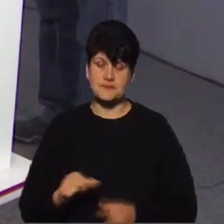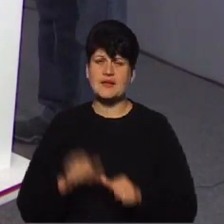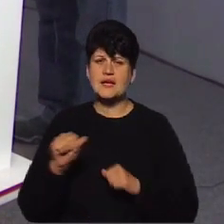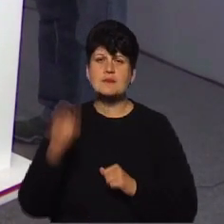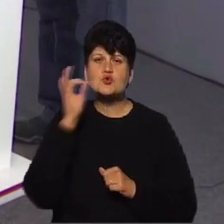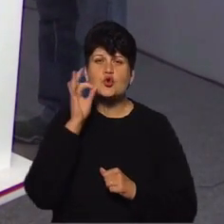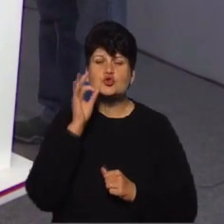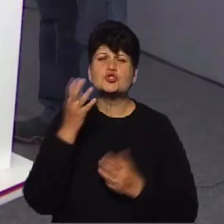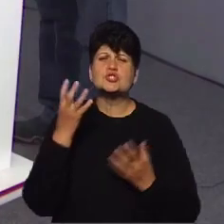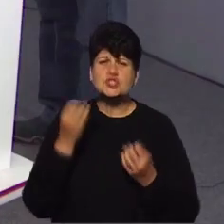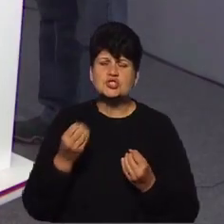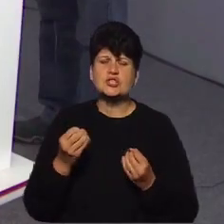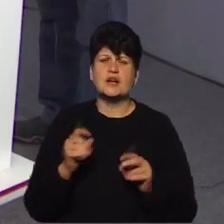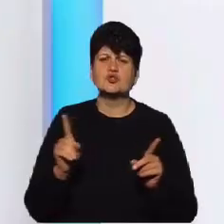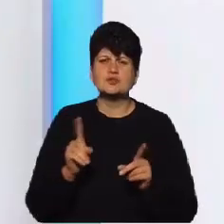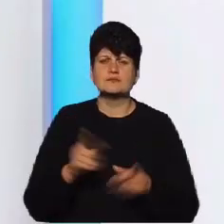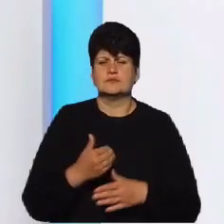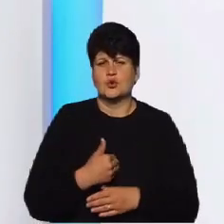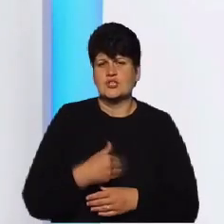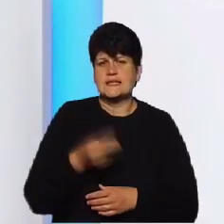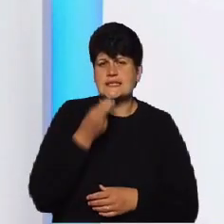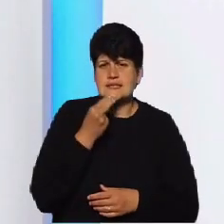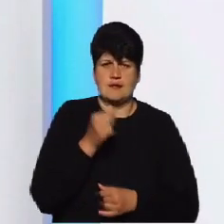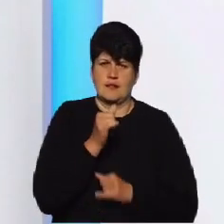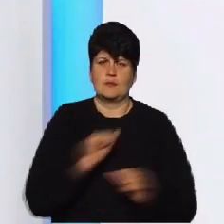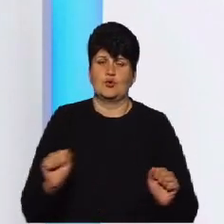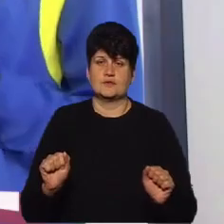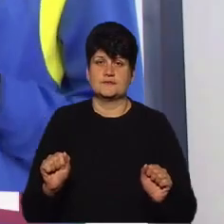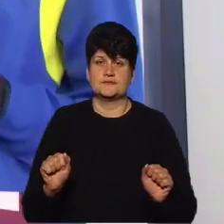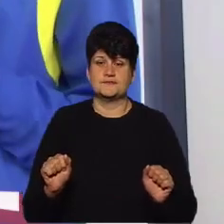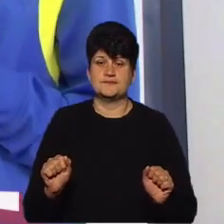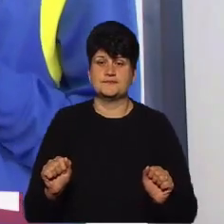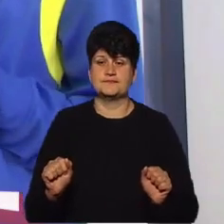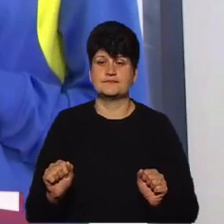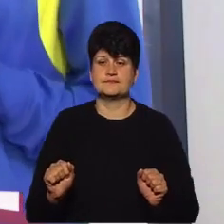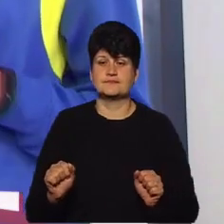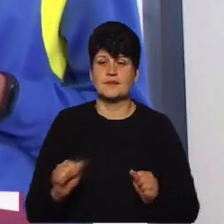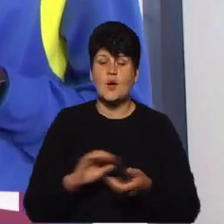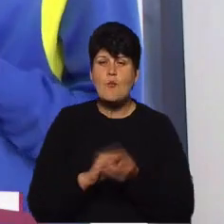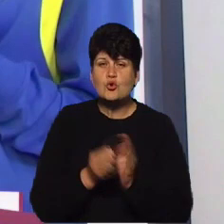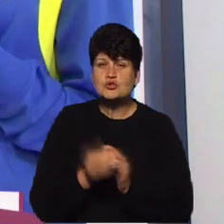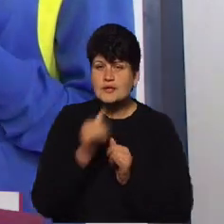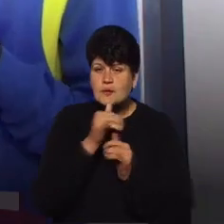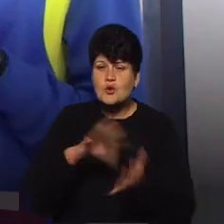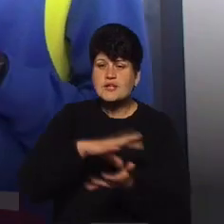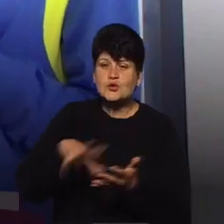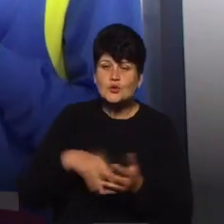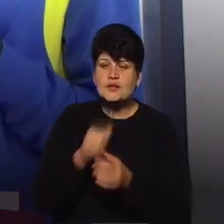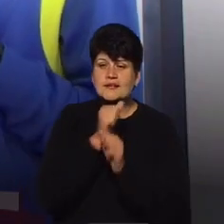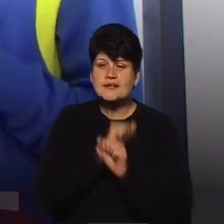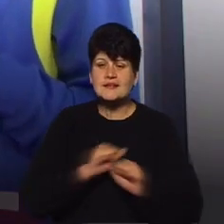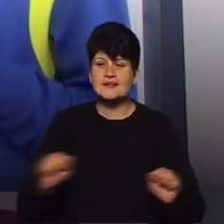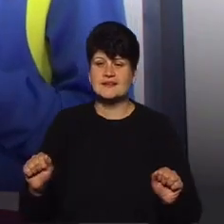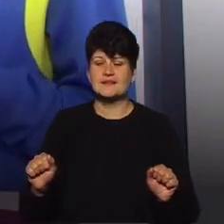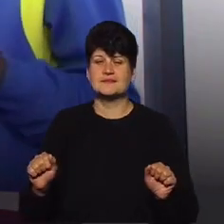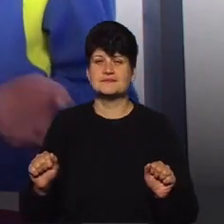доводиться жертвувати ради перемоги? Що ще не можна їсти? Булочку не можна, торт не можна. Рідкі солодощі в Ляшкові та